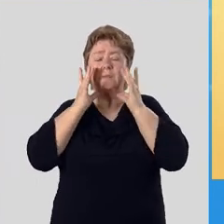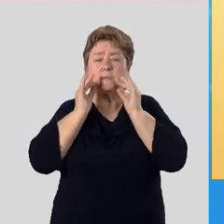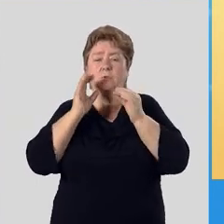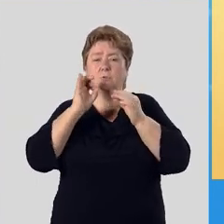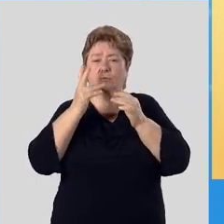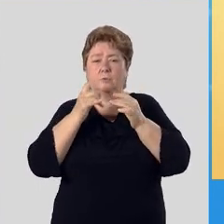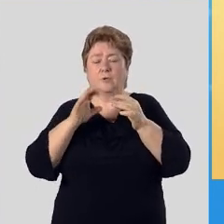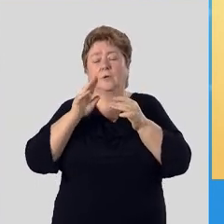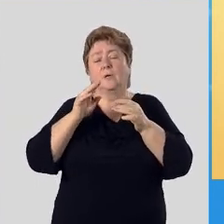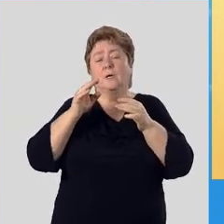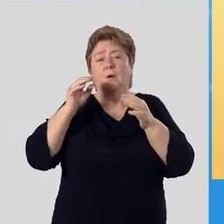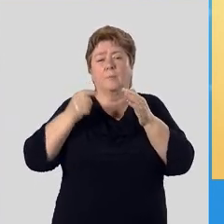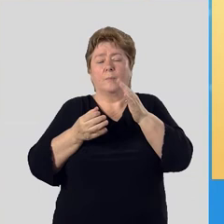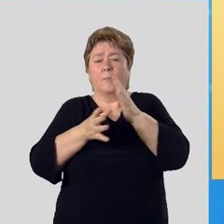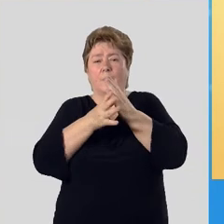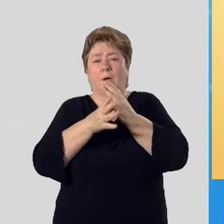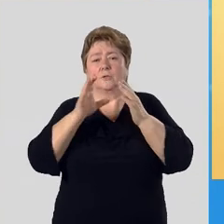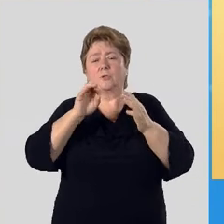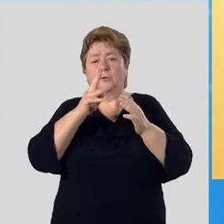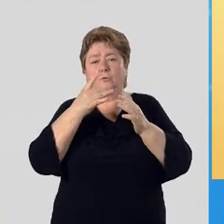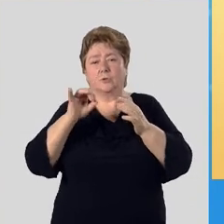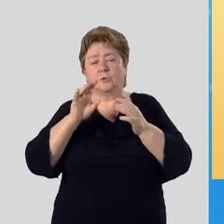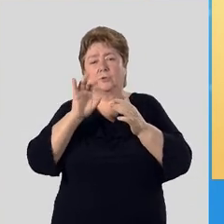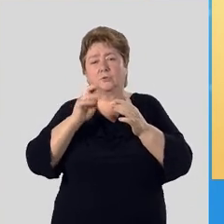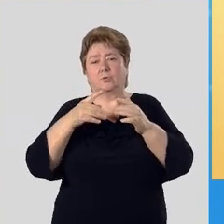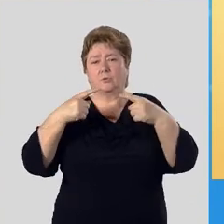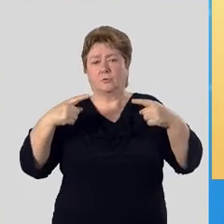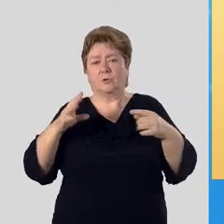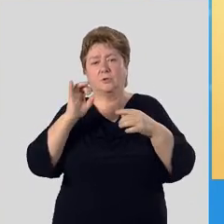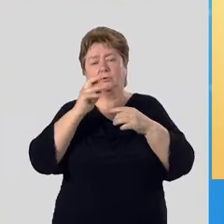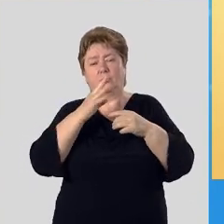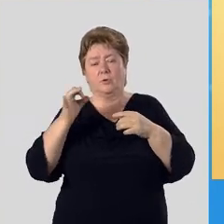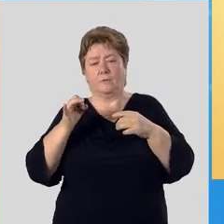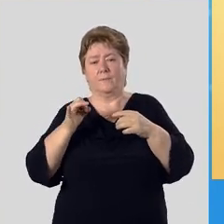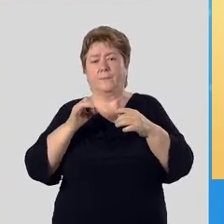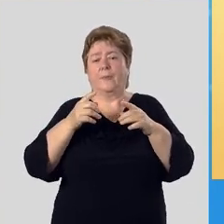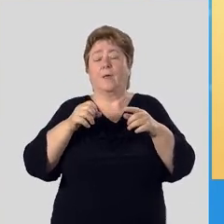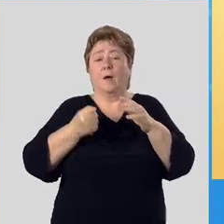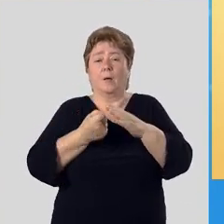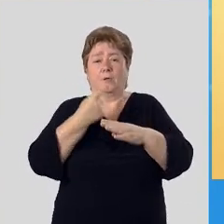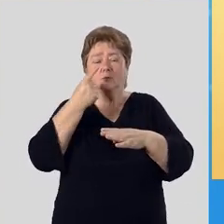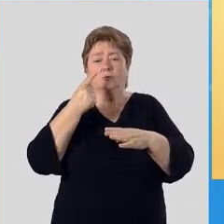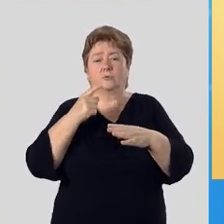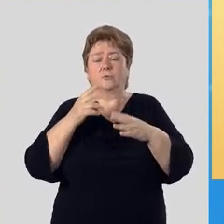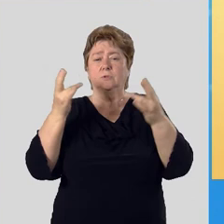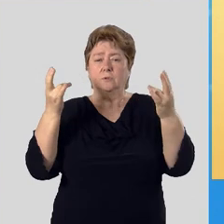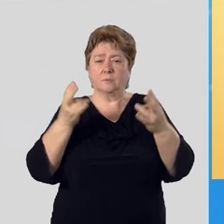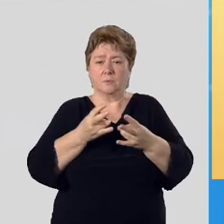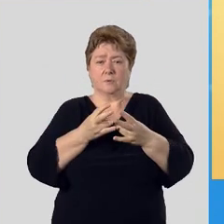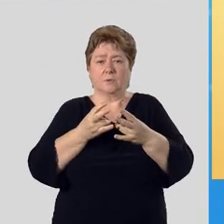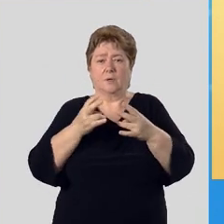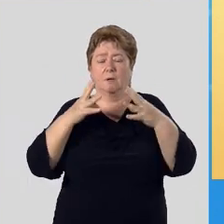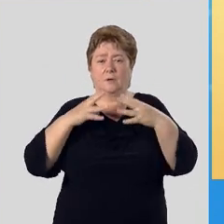нее воздействует желудочный сок и другие пищеварительные соки. Так образуются